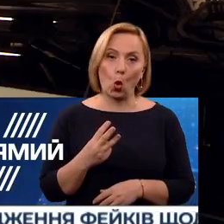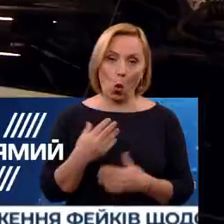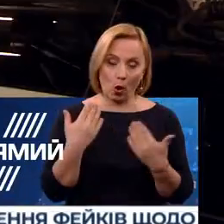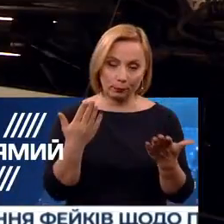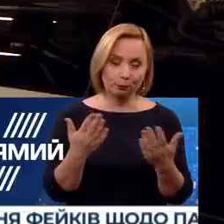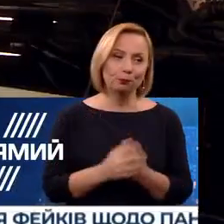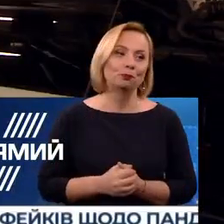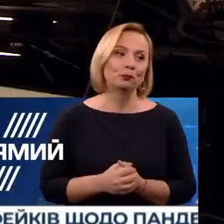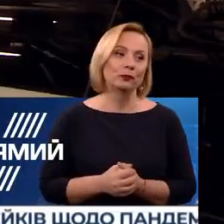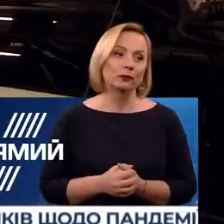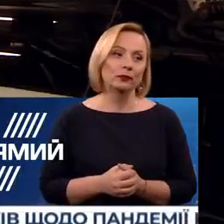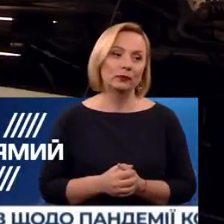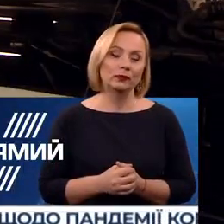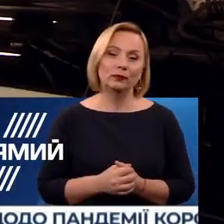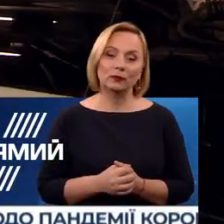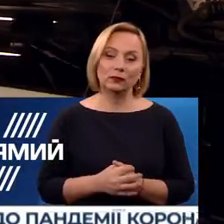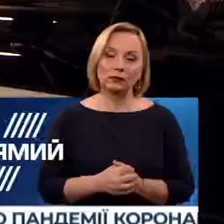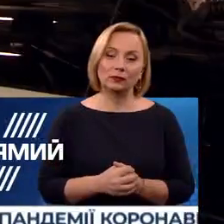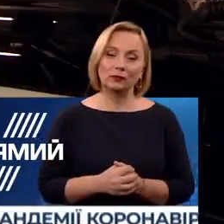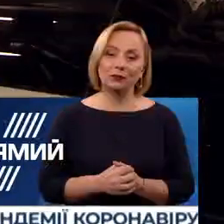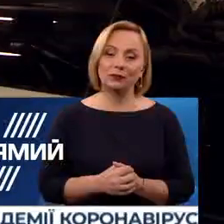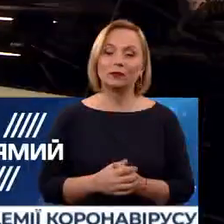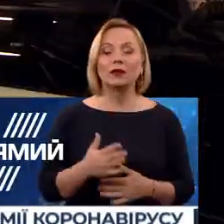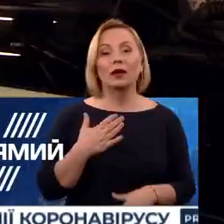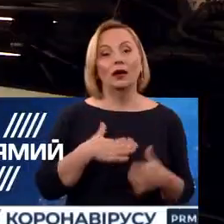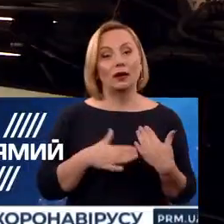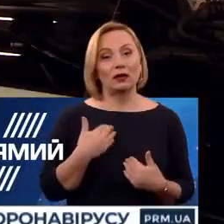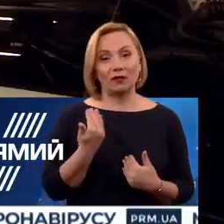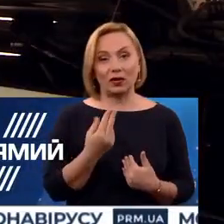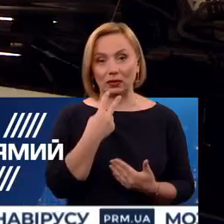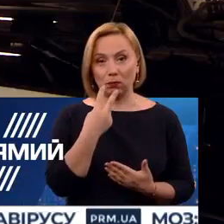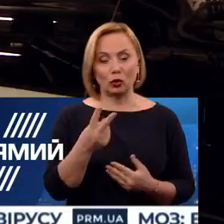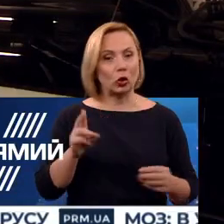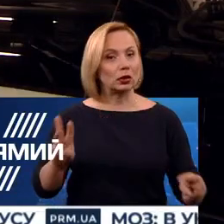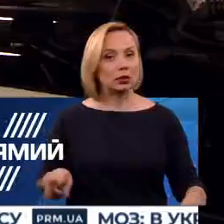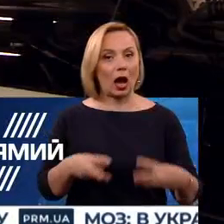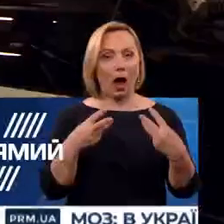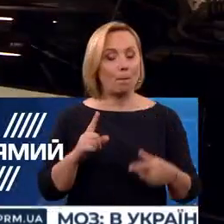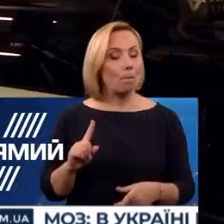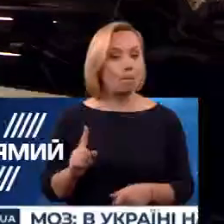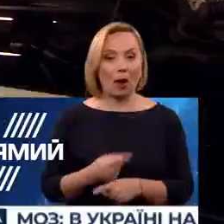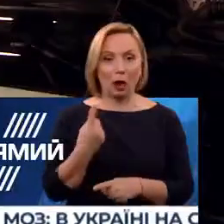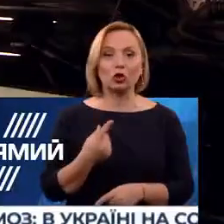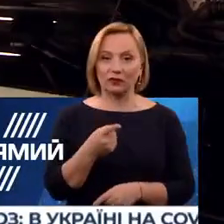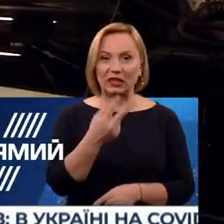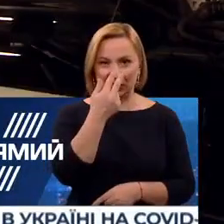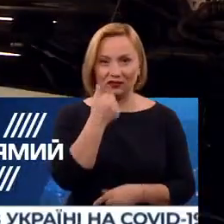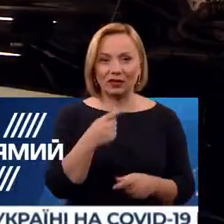Добрий вечір. Да, добрий вечір. Рада вас бачити. Скайпом зустрічаємось вперше. Новий формат. Чи звикли ви вже до